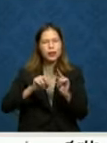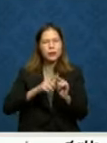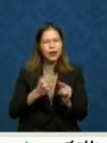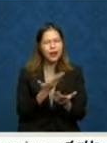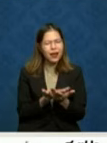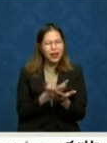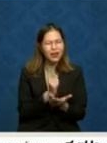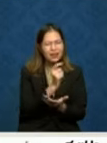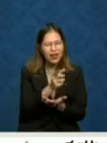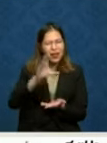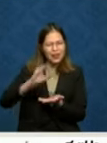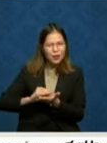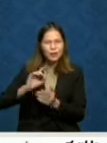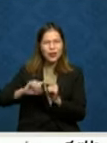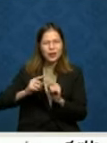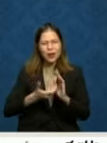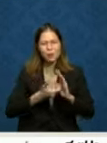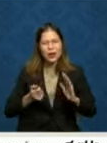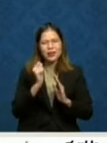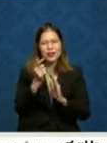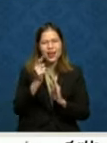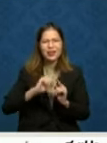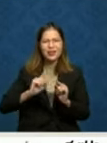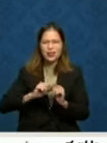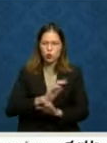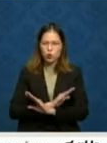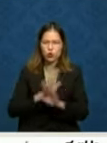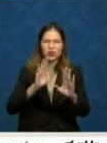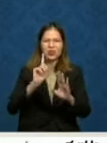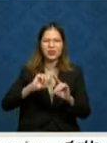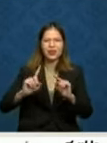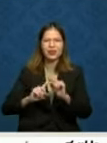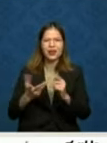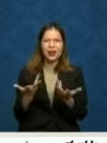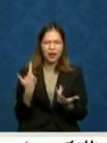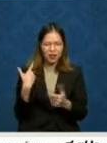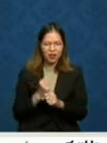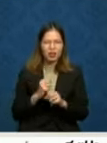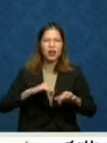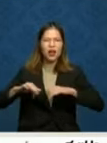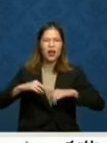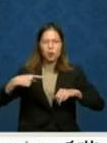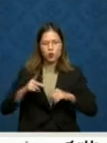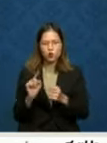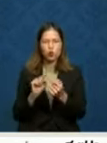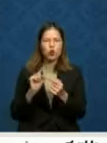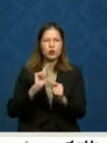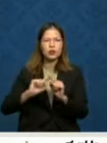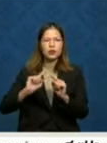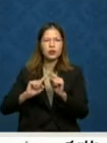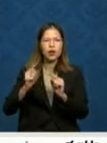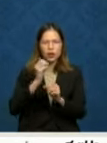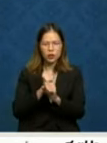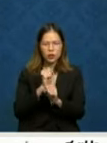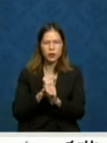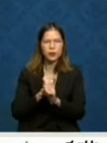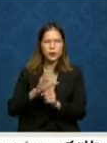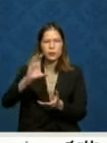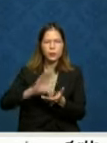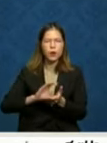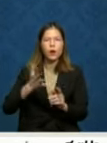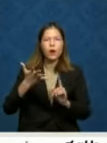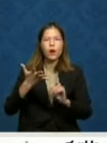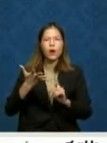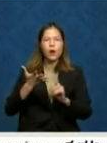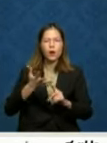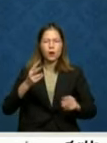ษาเงินการอนุมัติการเบิกจ่ายเงินและการยกเลิกการจ่ายเงินการบริหารการจัดหาผลประโยชน์และค่าใช้จ่ายในการดำเนินงานของกองทุน5